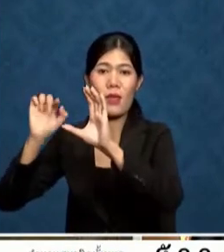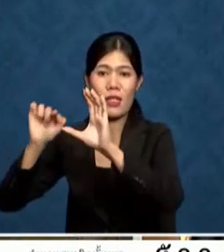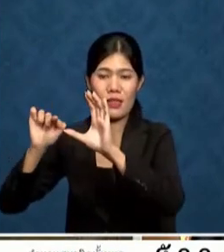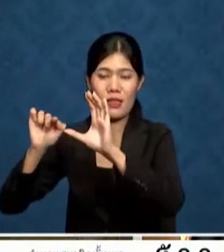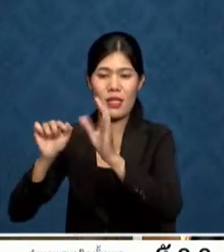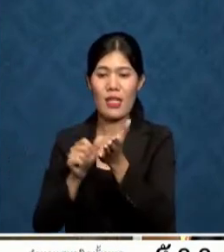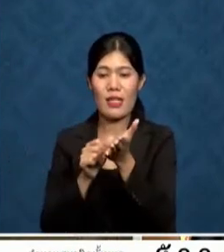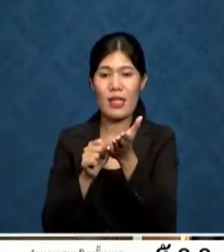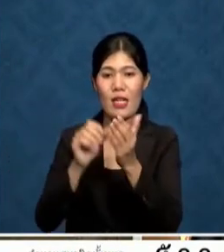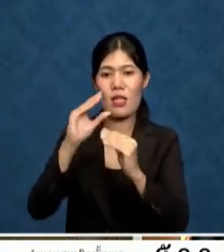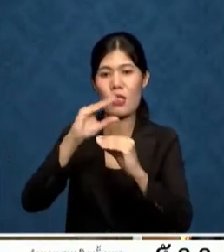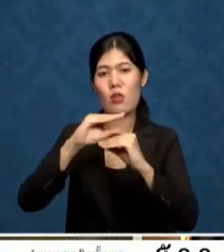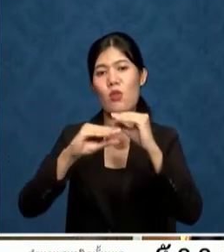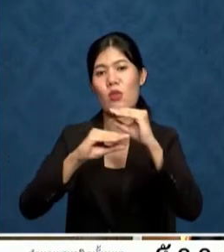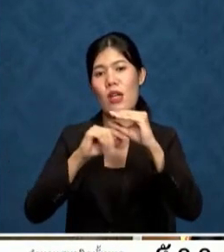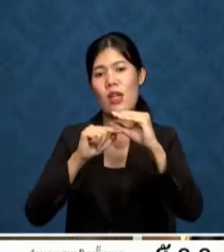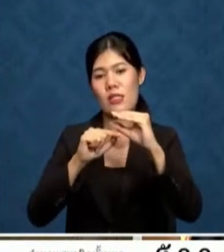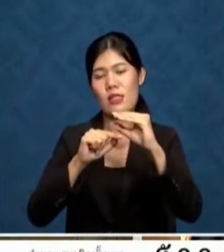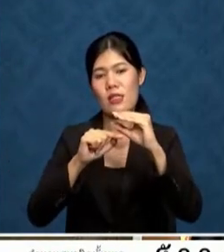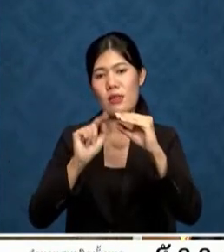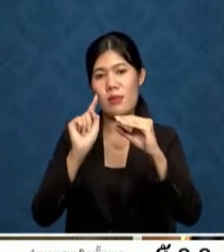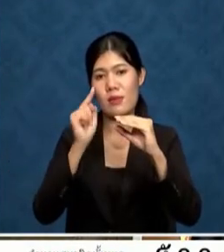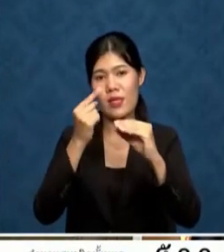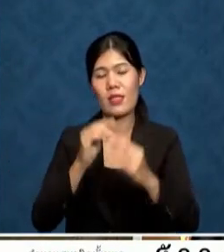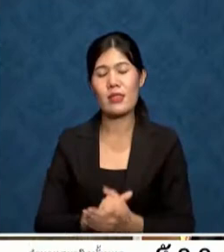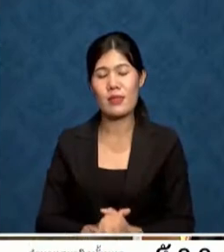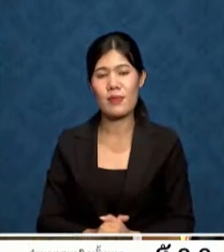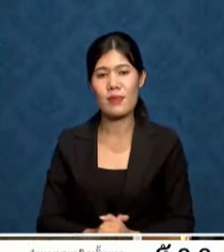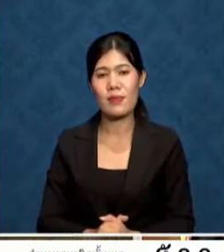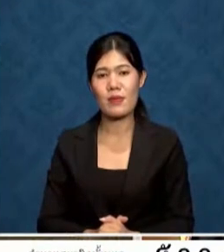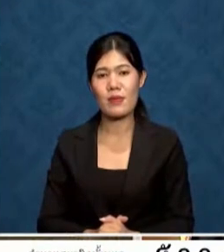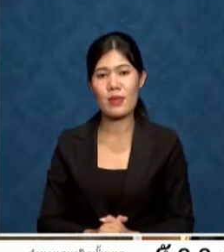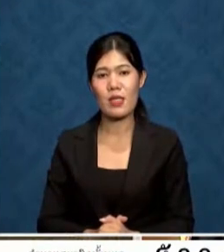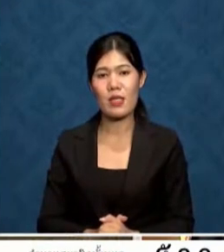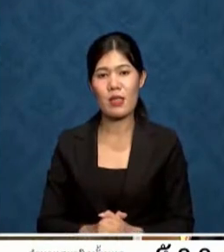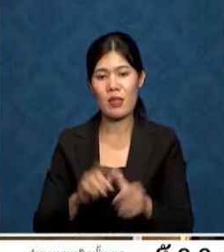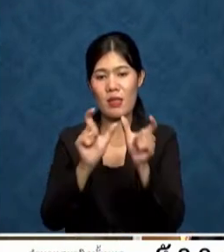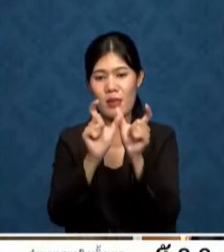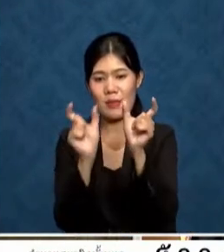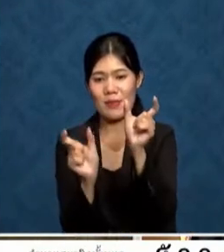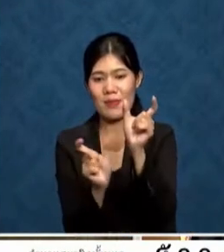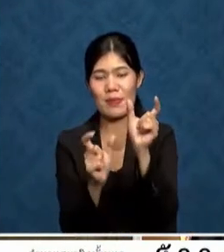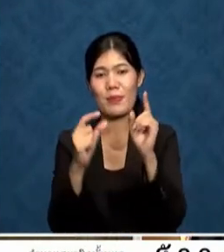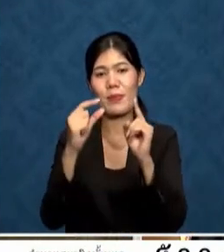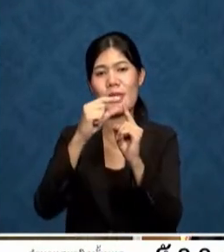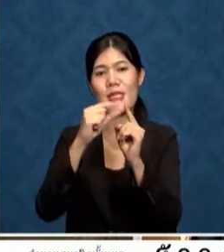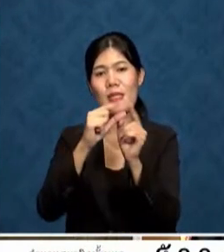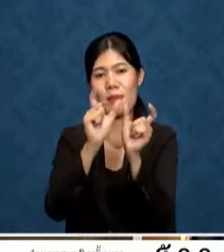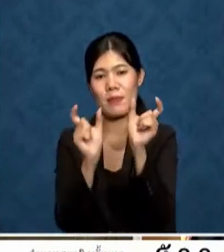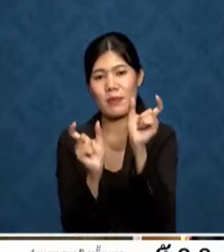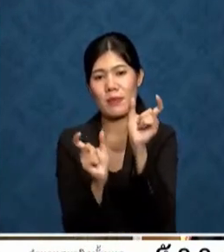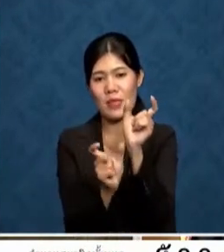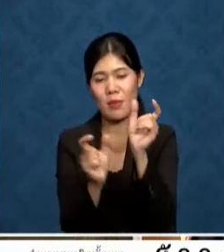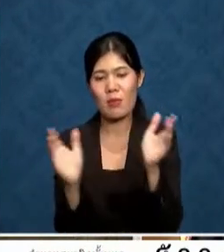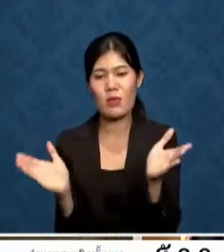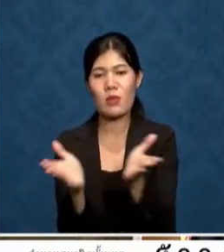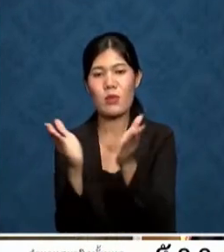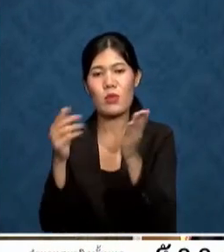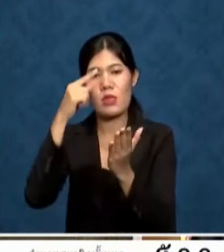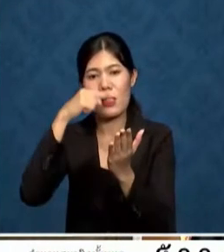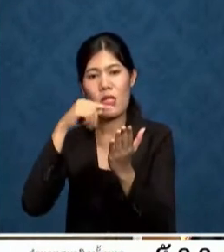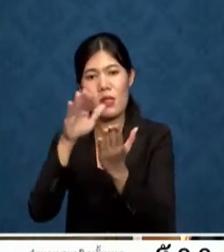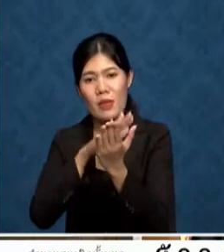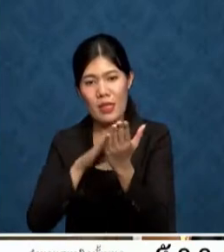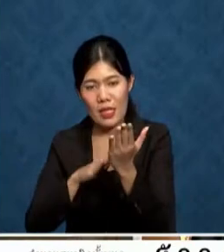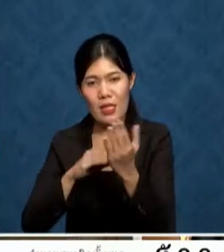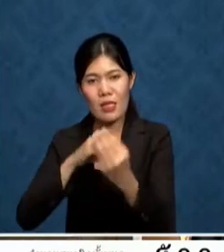ครับเขียนโครงการใหม่ขึ้นมาครับโดยห้อยคำว่า Soft Powerสร้างสรรค์เศรษฐกิจฐานรากสร้างสรรค์ประมาณ